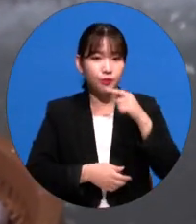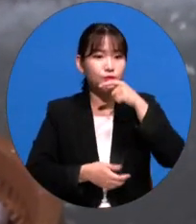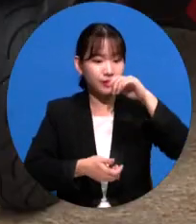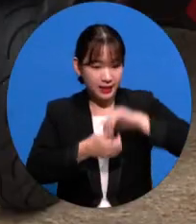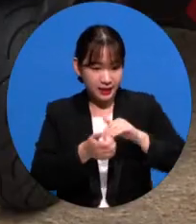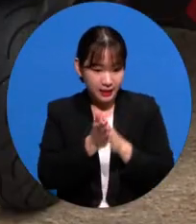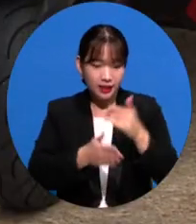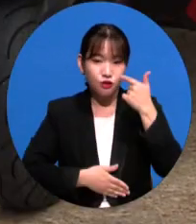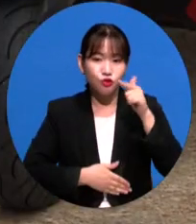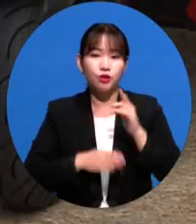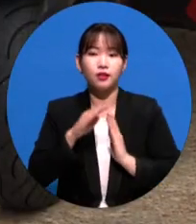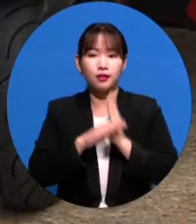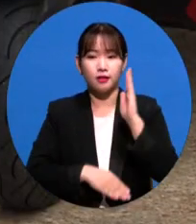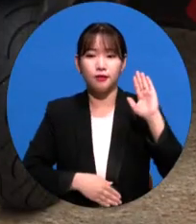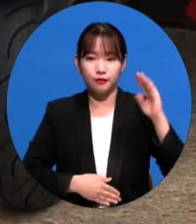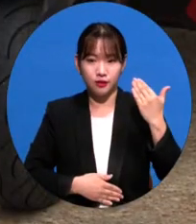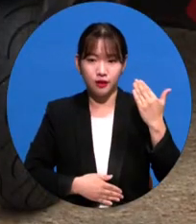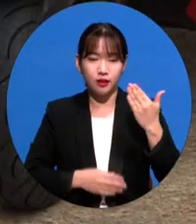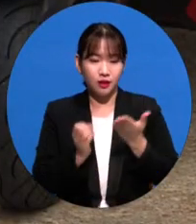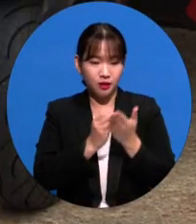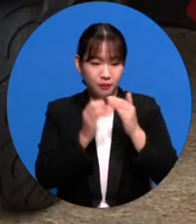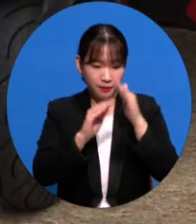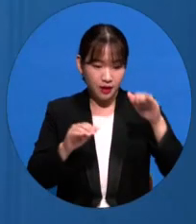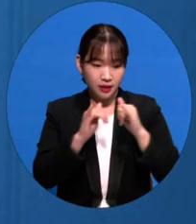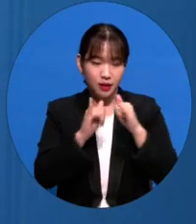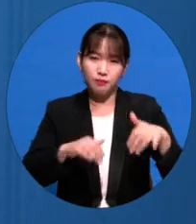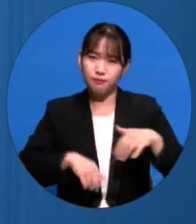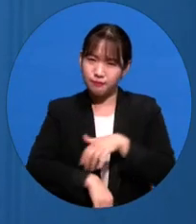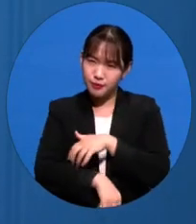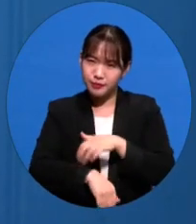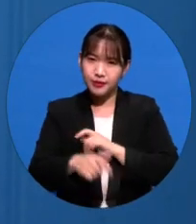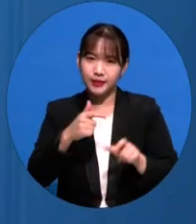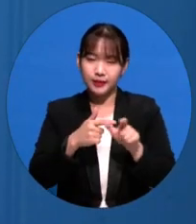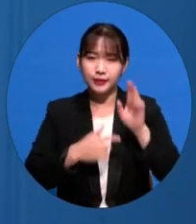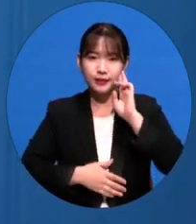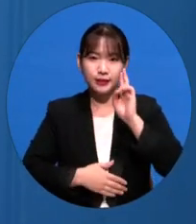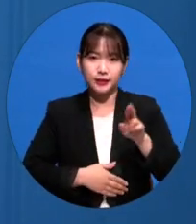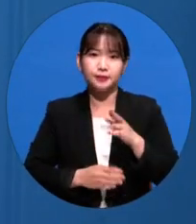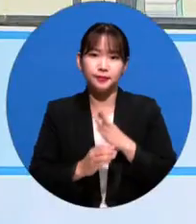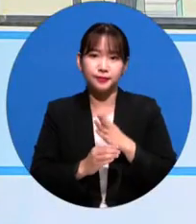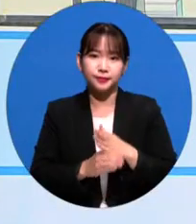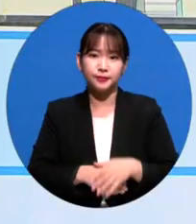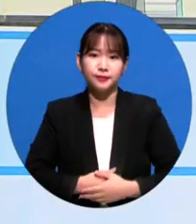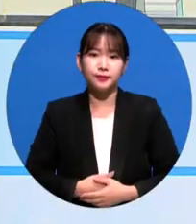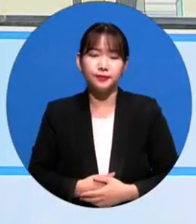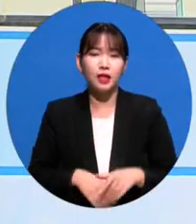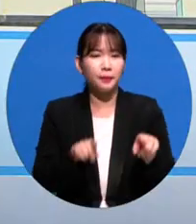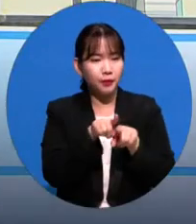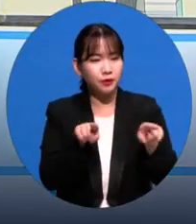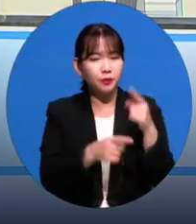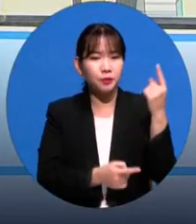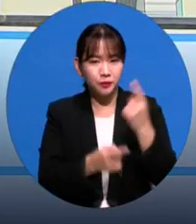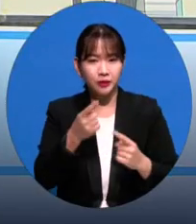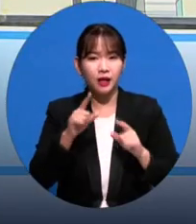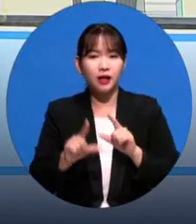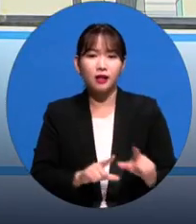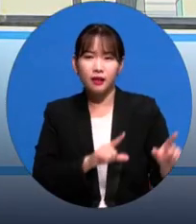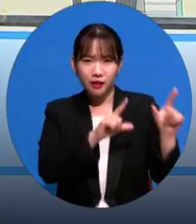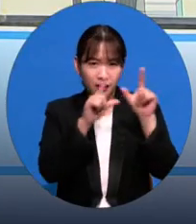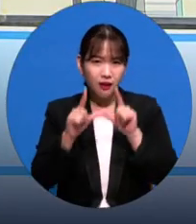지 6개월이 넘었습니다. 섬마을 주민들의 불편은 갈수록 커지고 있습니다. 평상시보다도